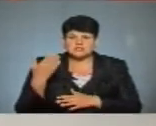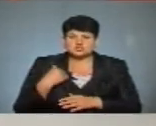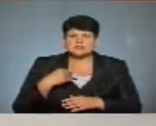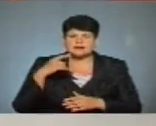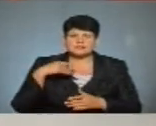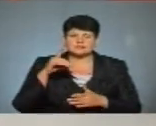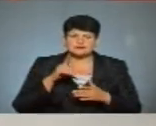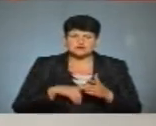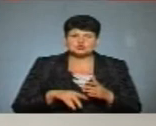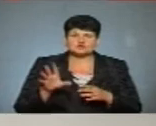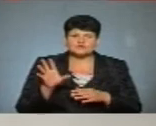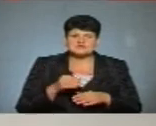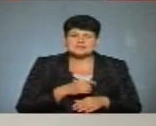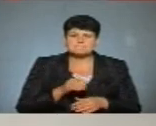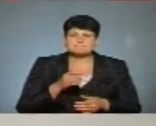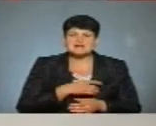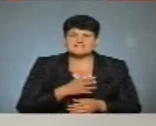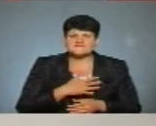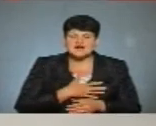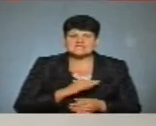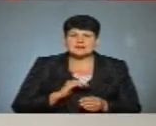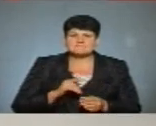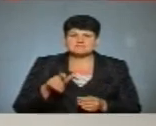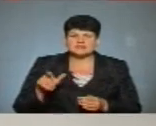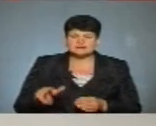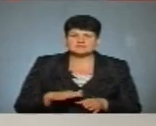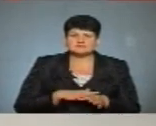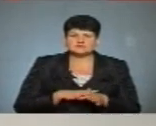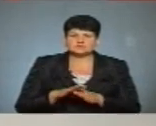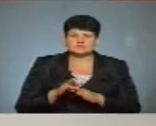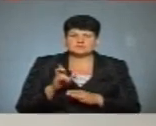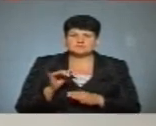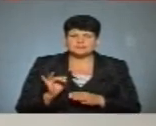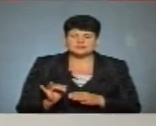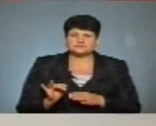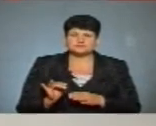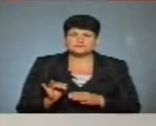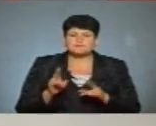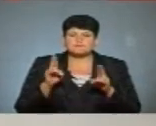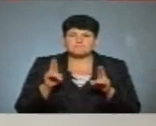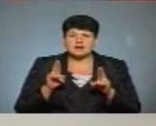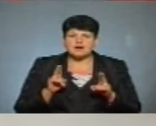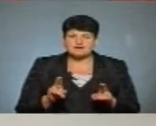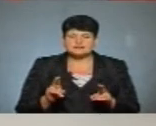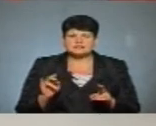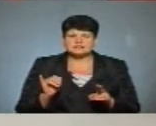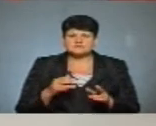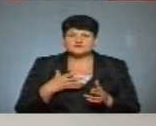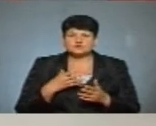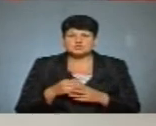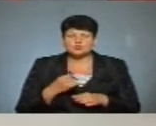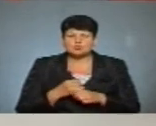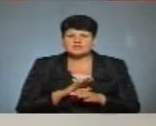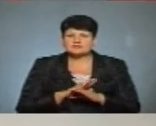надіюсь, що всі приватні підприємці дотримувались би визначених правил і би в своїй роботі